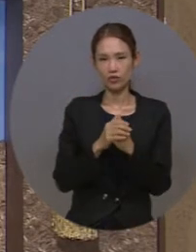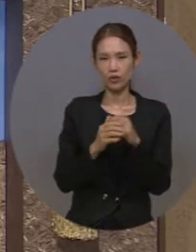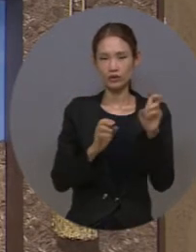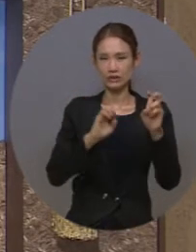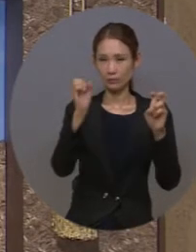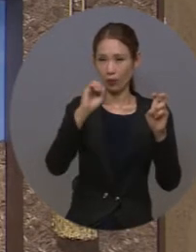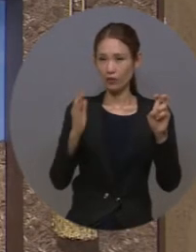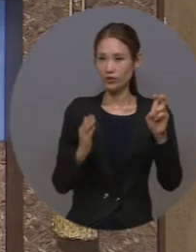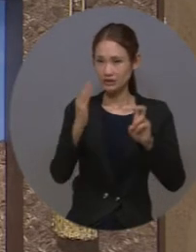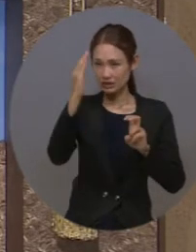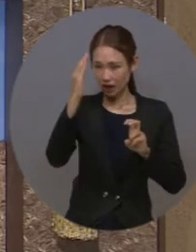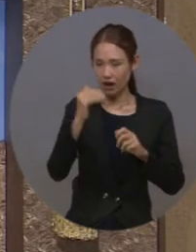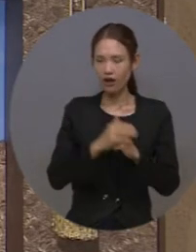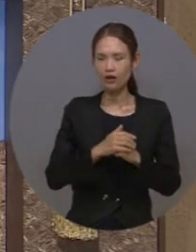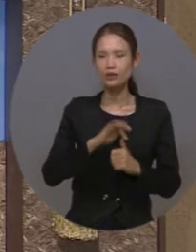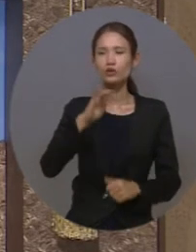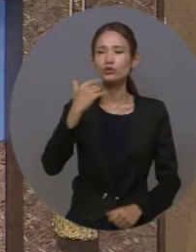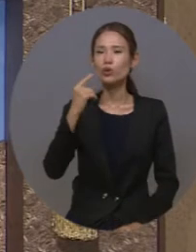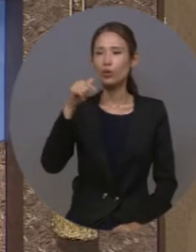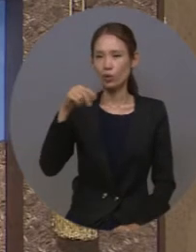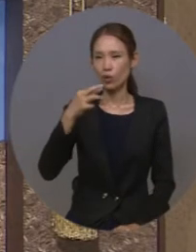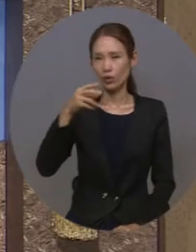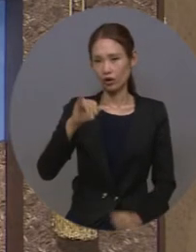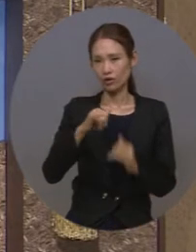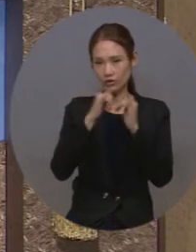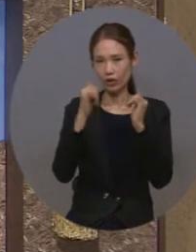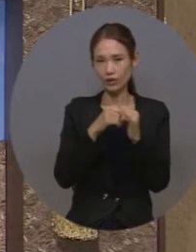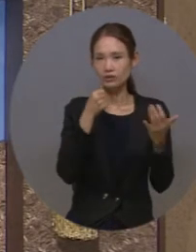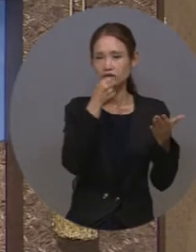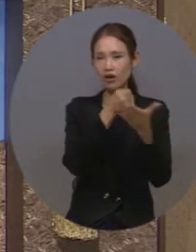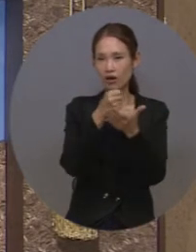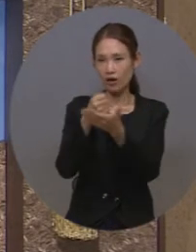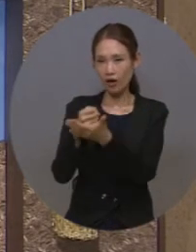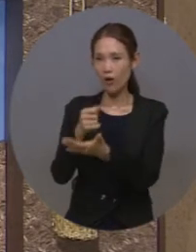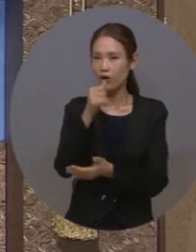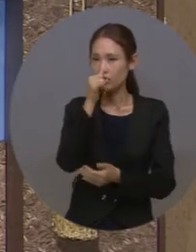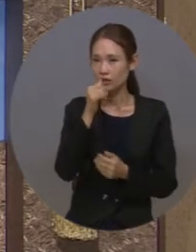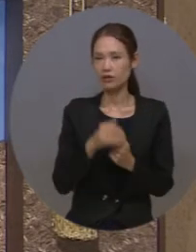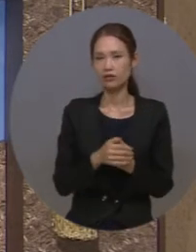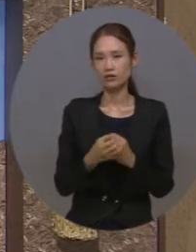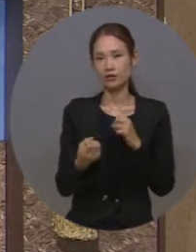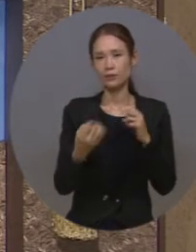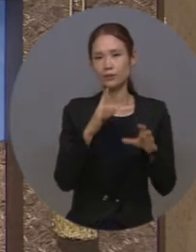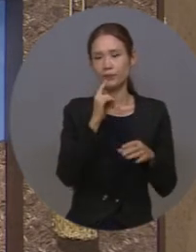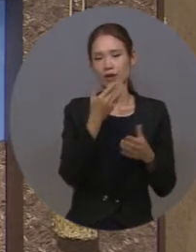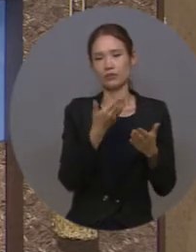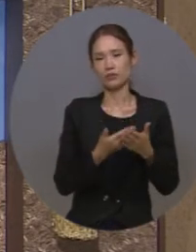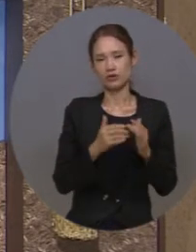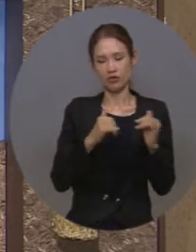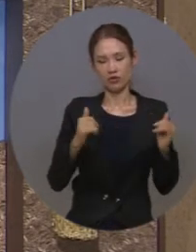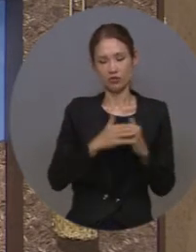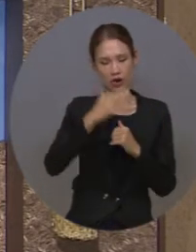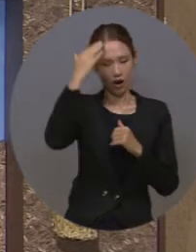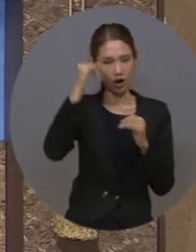20% 이상이면 초고령 사회라고 이렇게 그렇죠. 정의를 하고 있습니다. 네. 근데 아까 말씀하신 것처럼 우리나라 전국